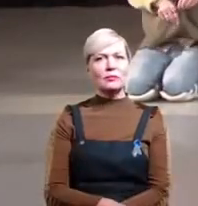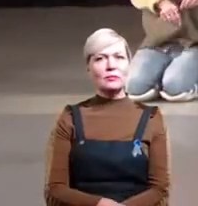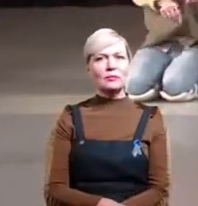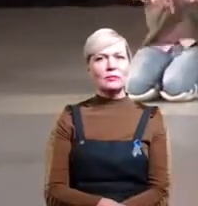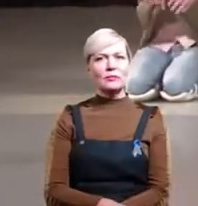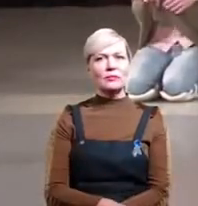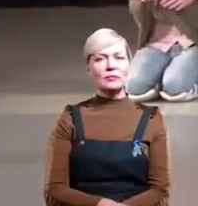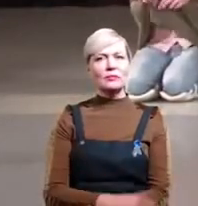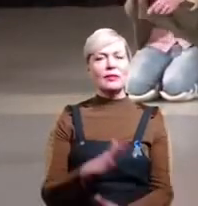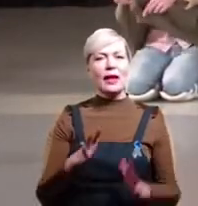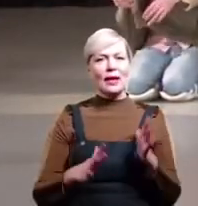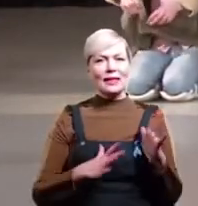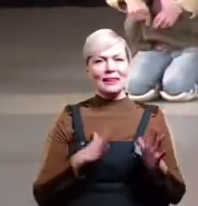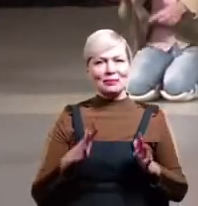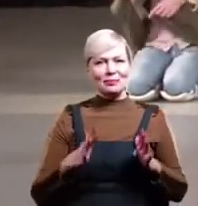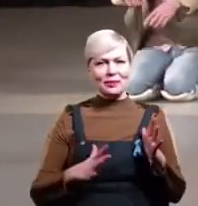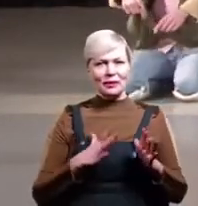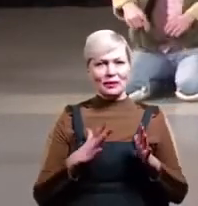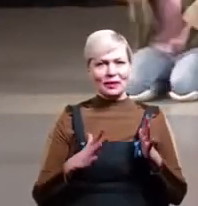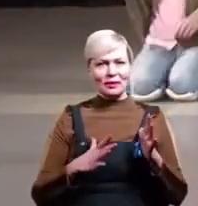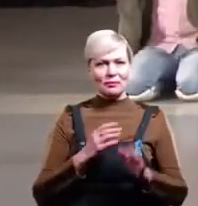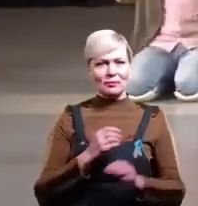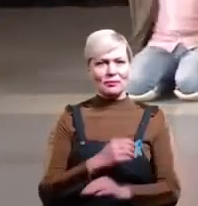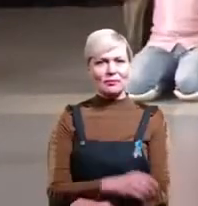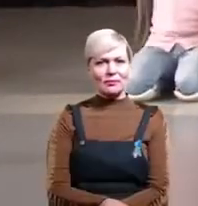Разминка, которая была.